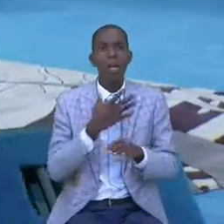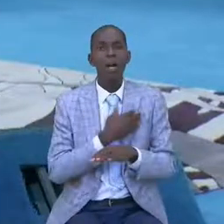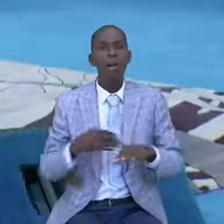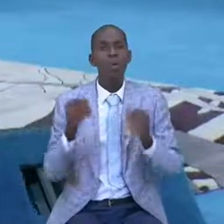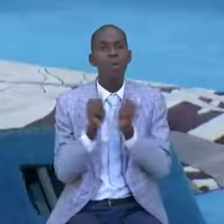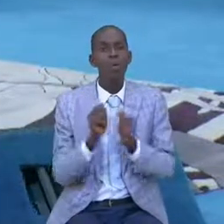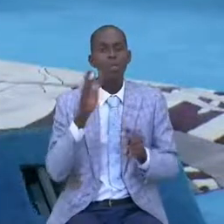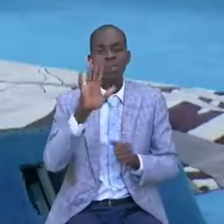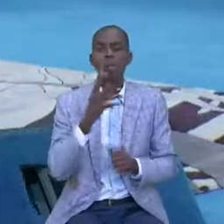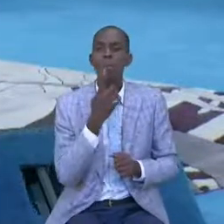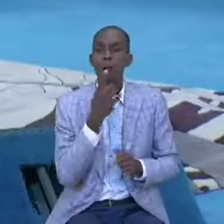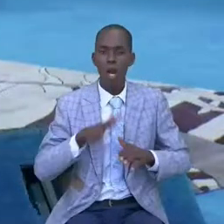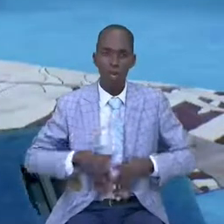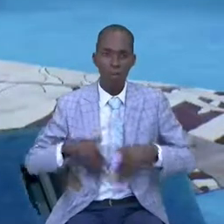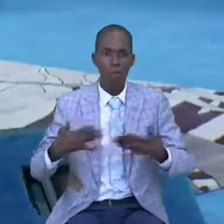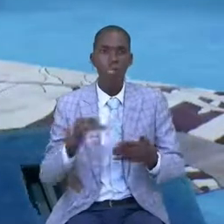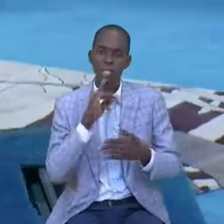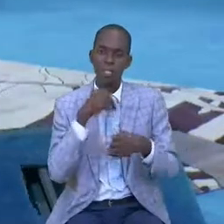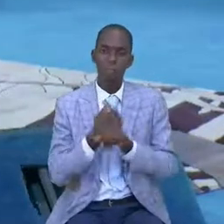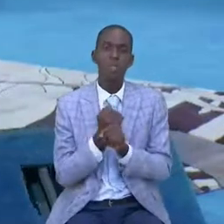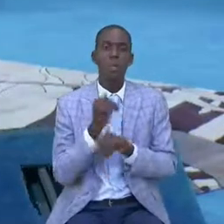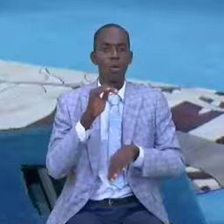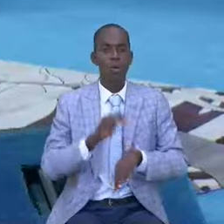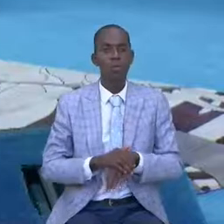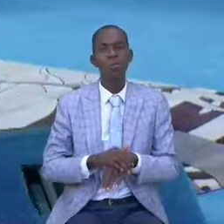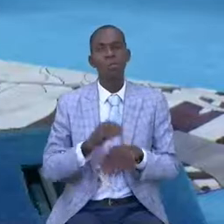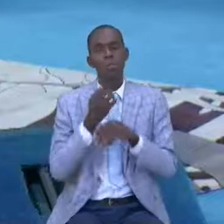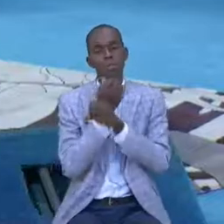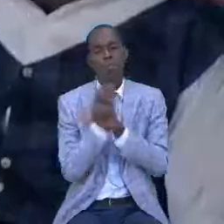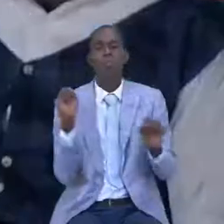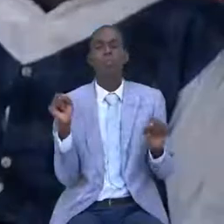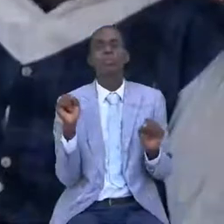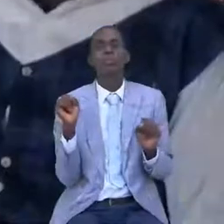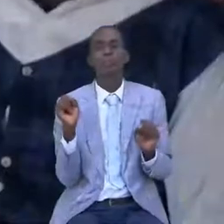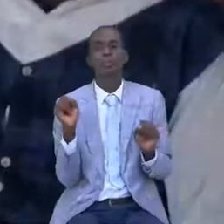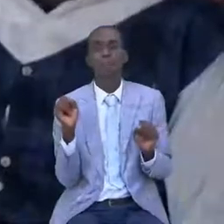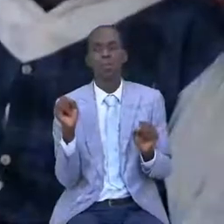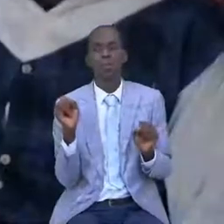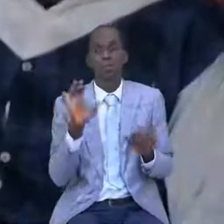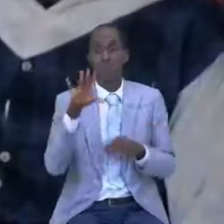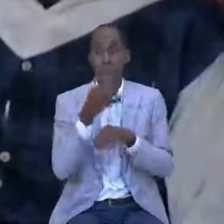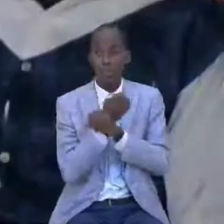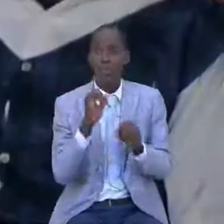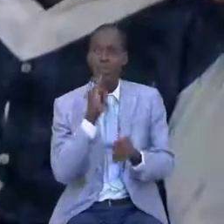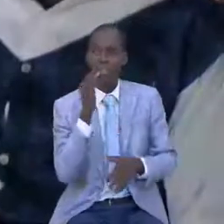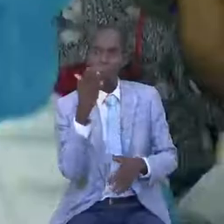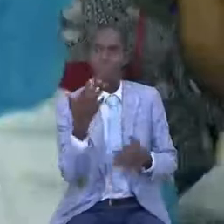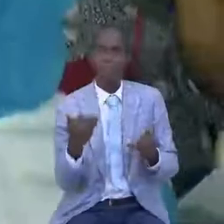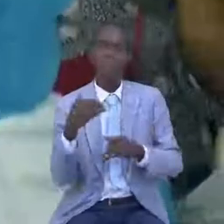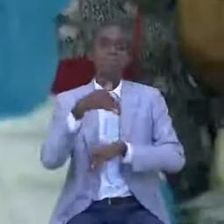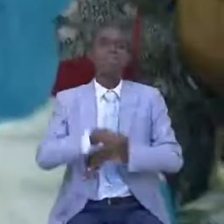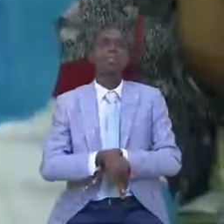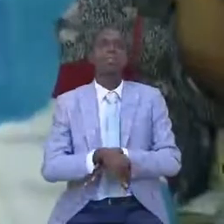en croyant du cœur qu'on parvient à la justice. Et c'est en confessant de la bouche qu'on parvient au salut. Vous êtes